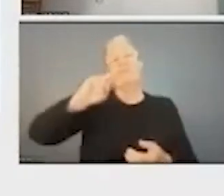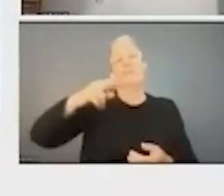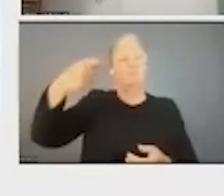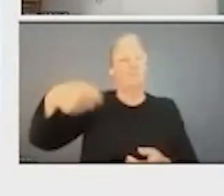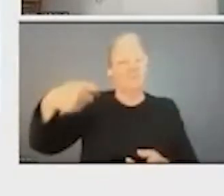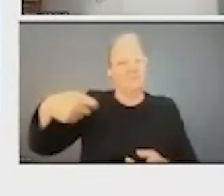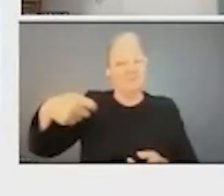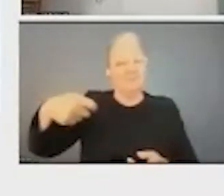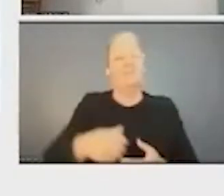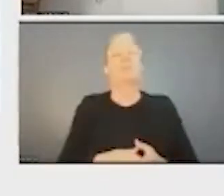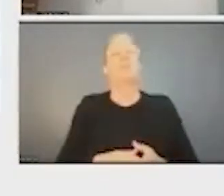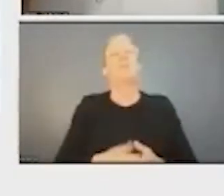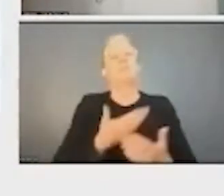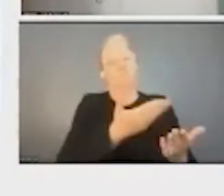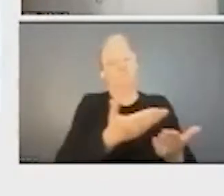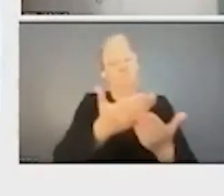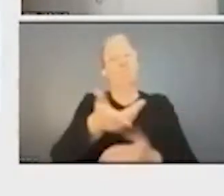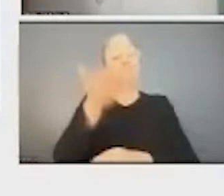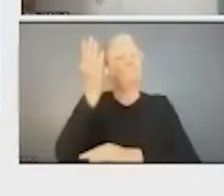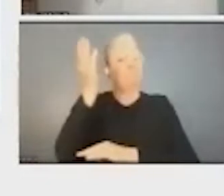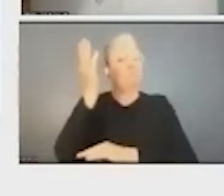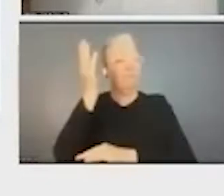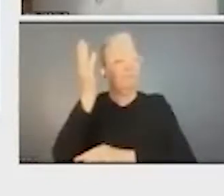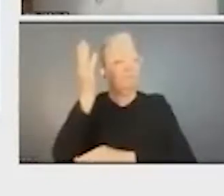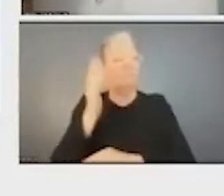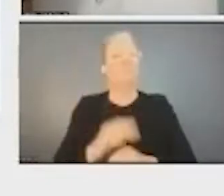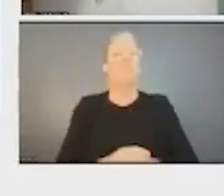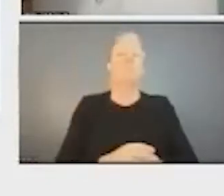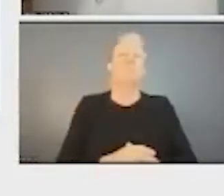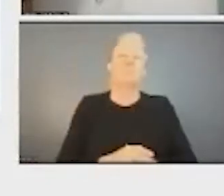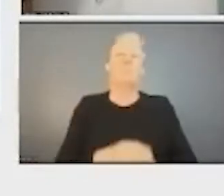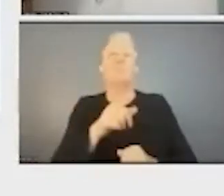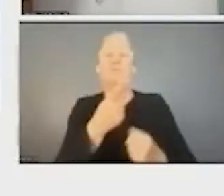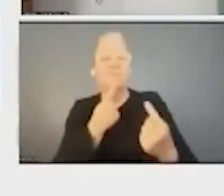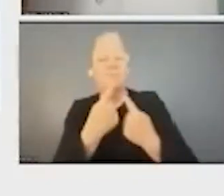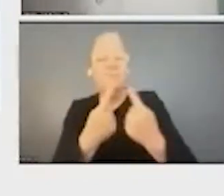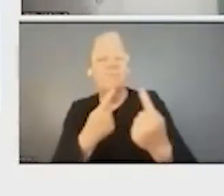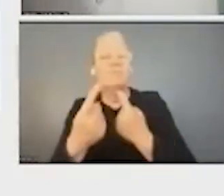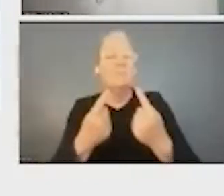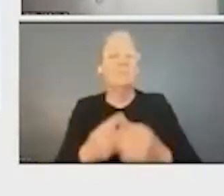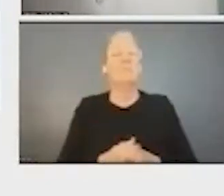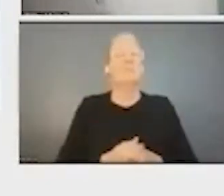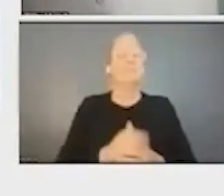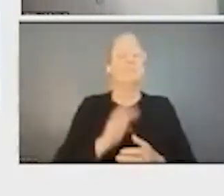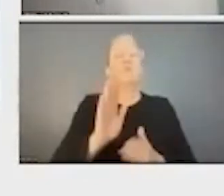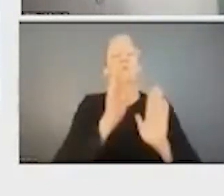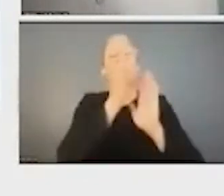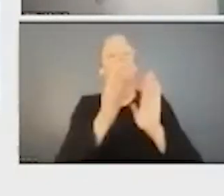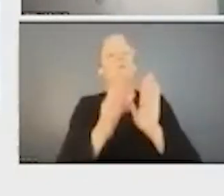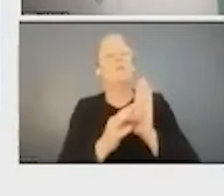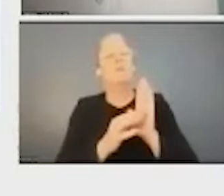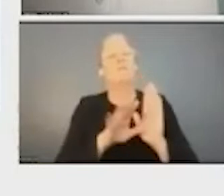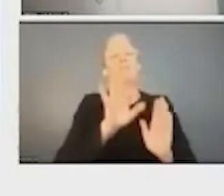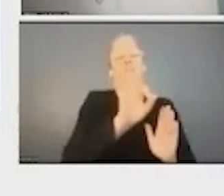معي بنائبة الرئيس تفضلي معاليك حتى تلقي كلمتك عن الإطار السياسي